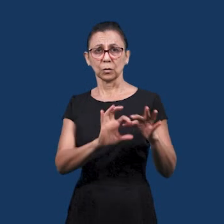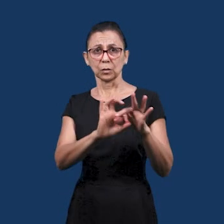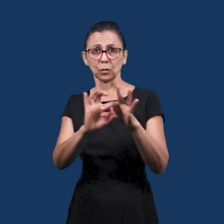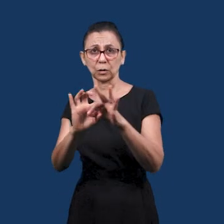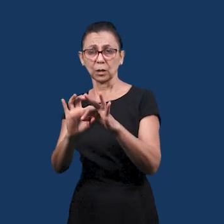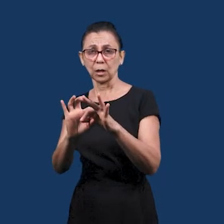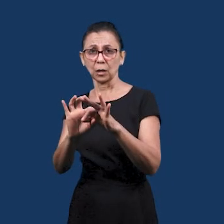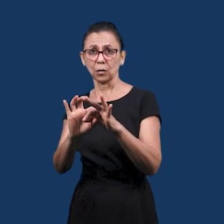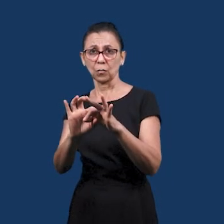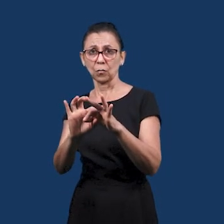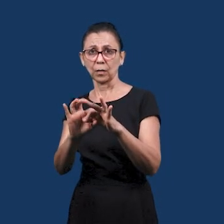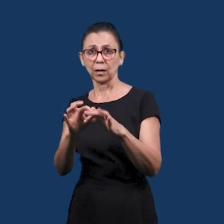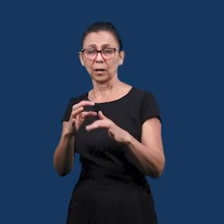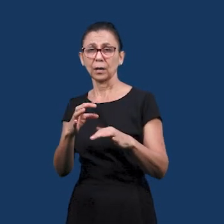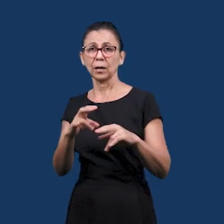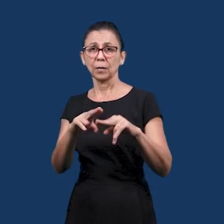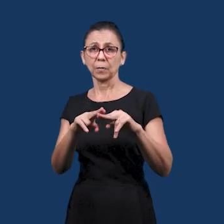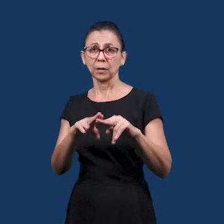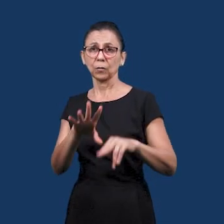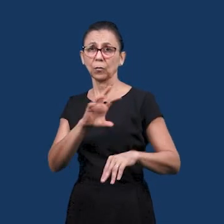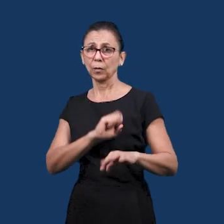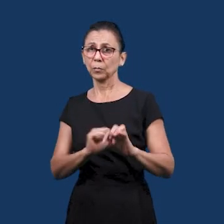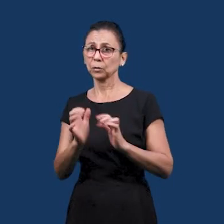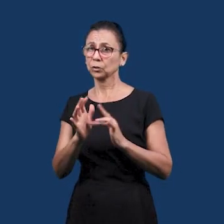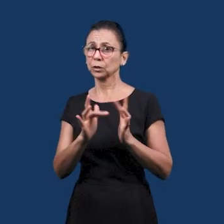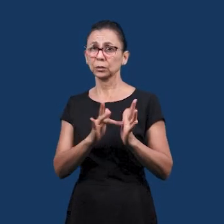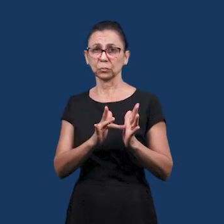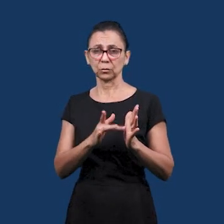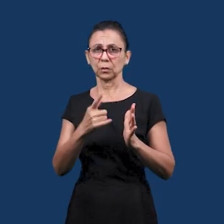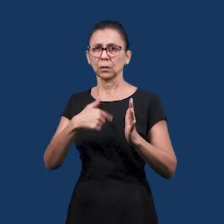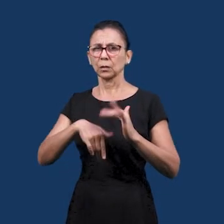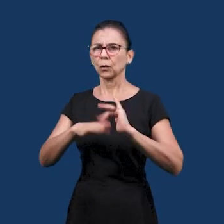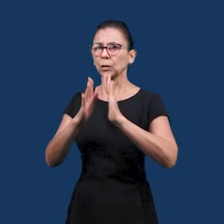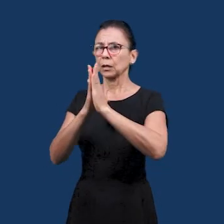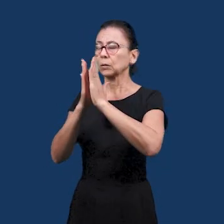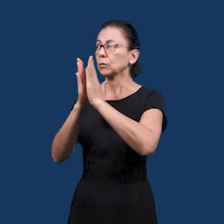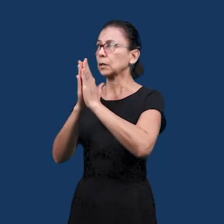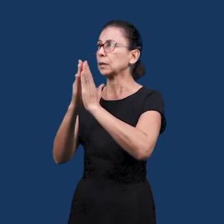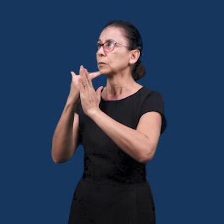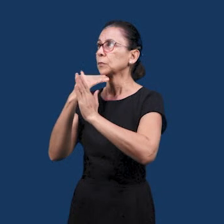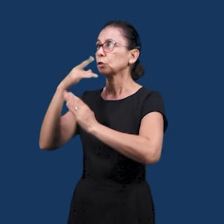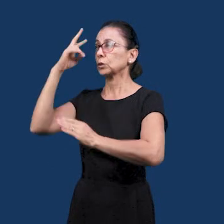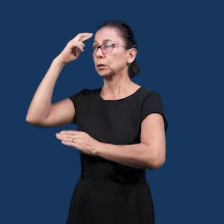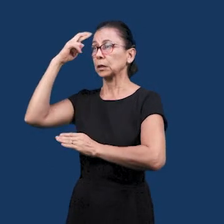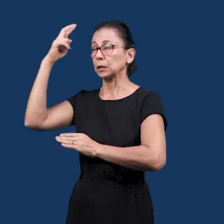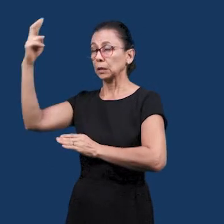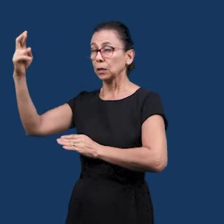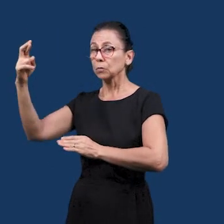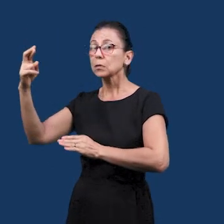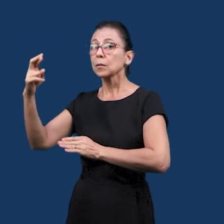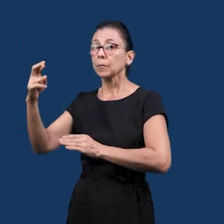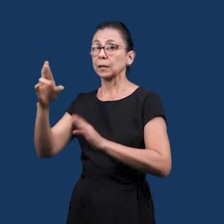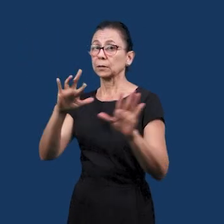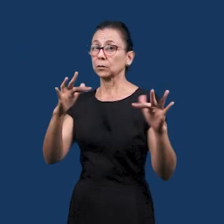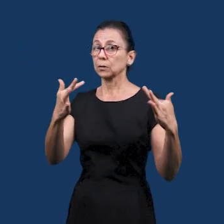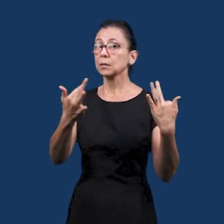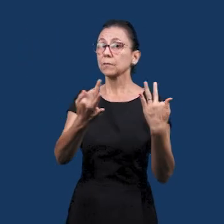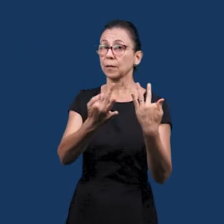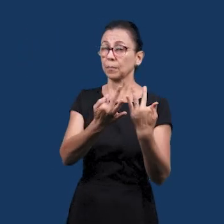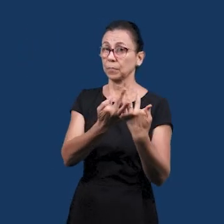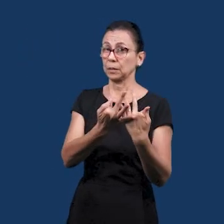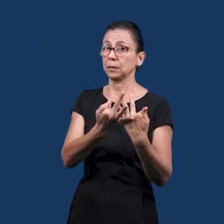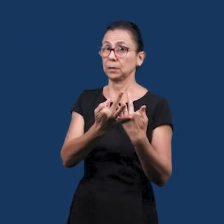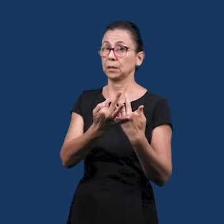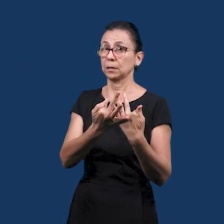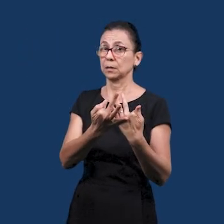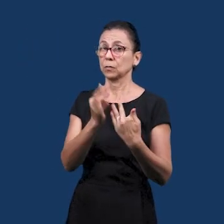Бога. Мы приносим Господу наши молитвы, чтобы Он сохранил любовь в